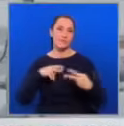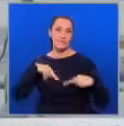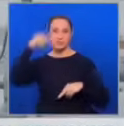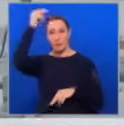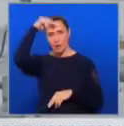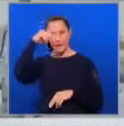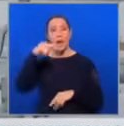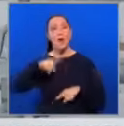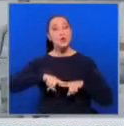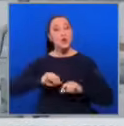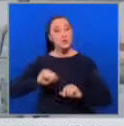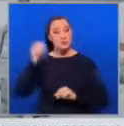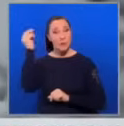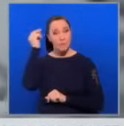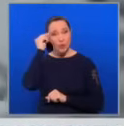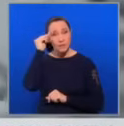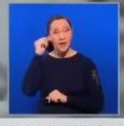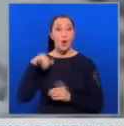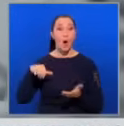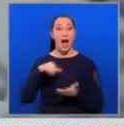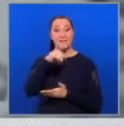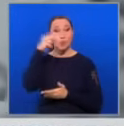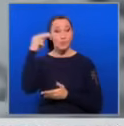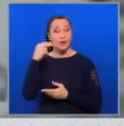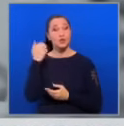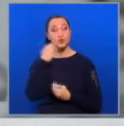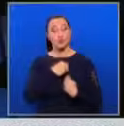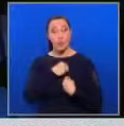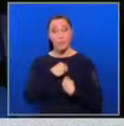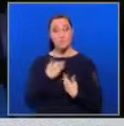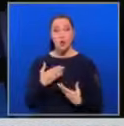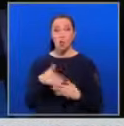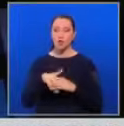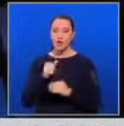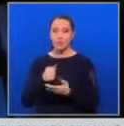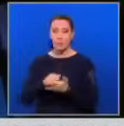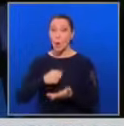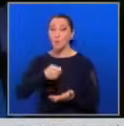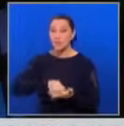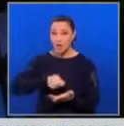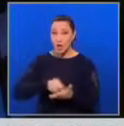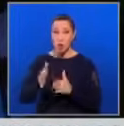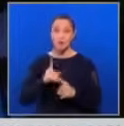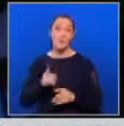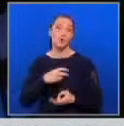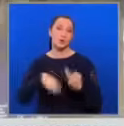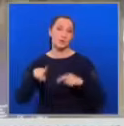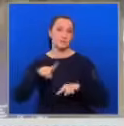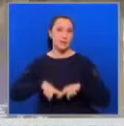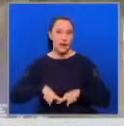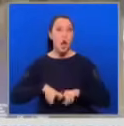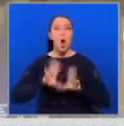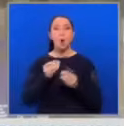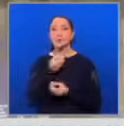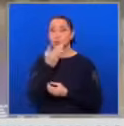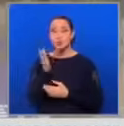българия юристите напомнят че ако авиокомпанията откаже доброволно да изплати обезщетения хората могат да ги търсят и по съдебен път в общия